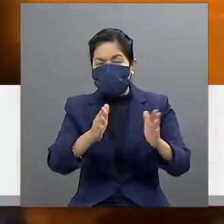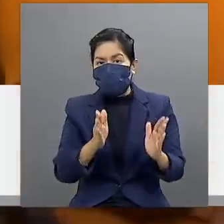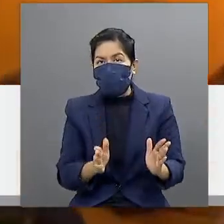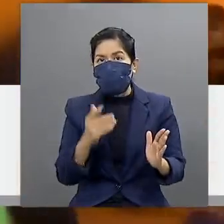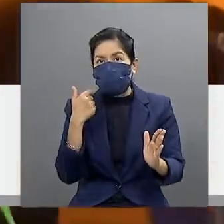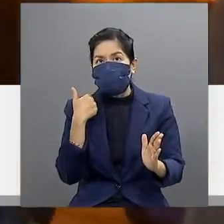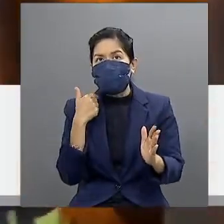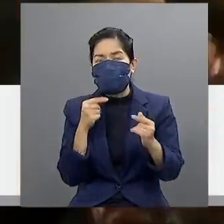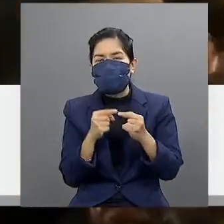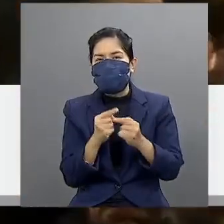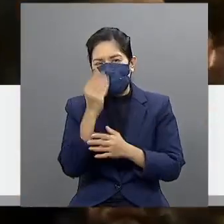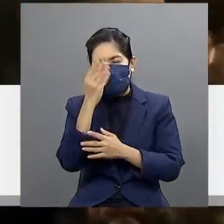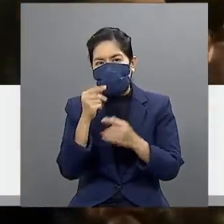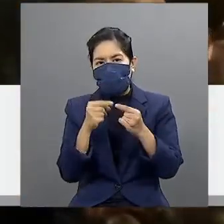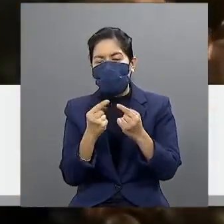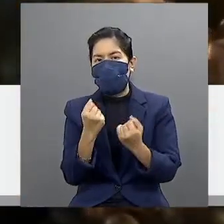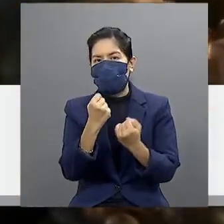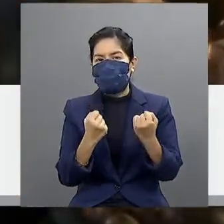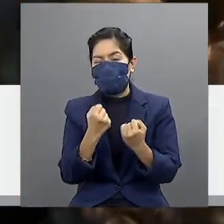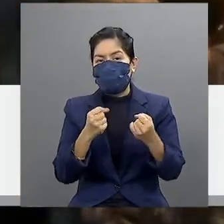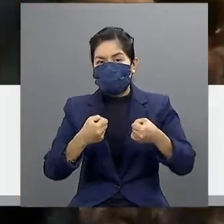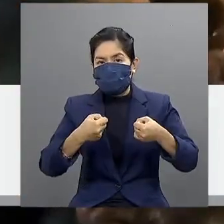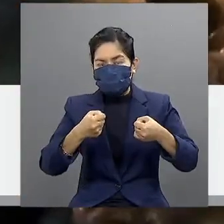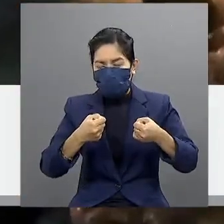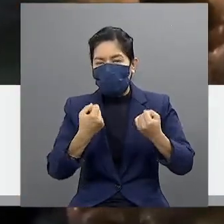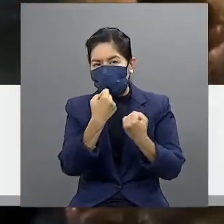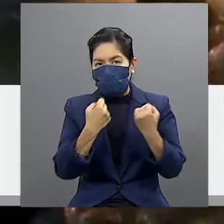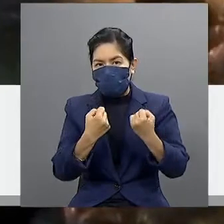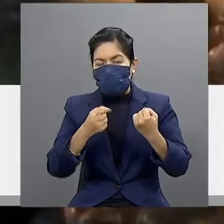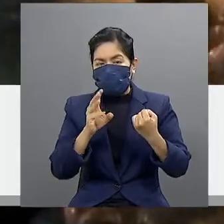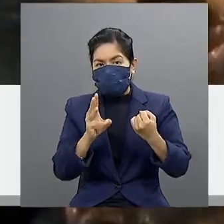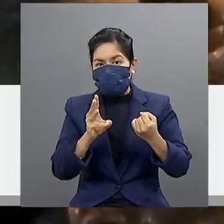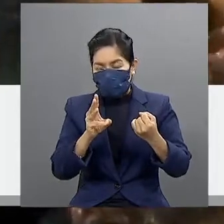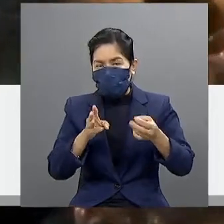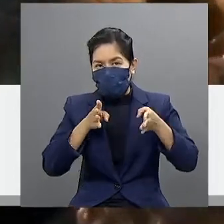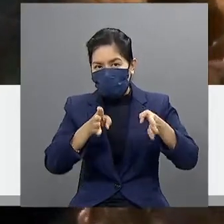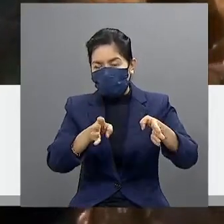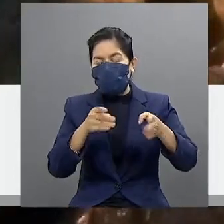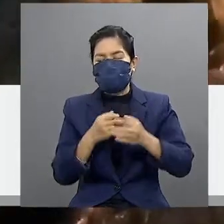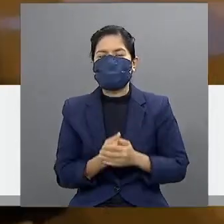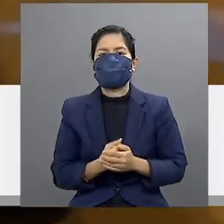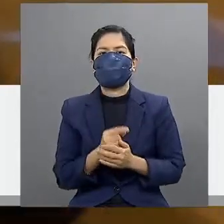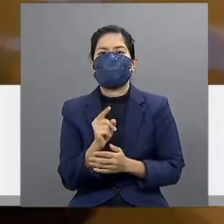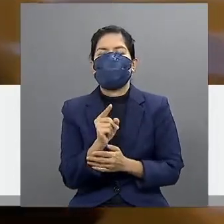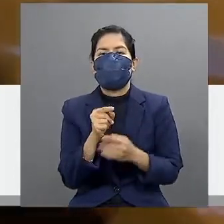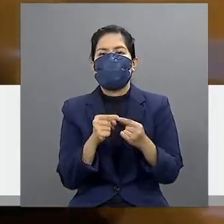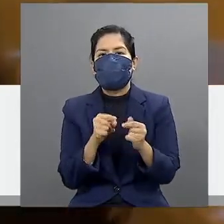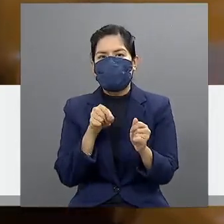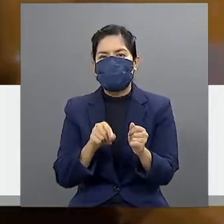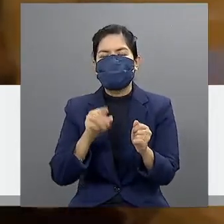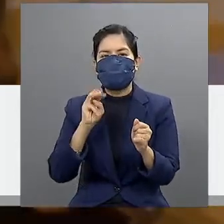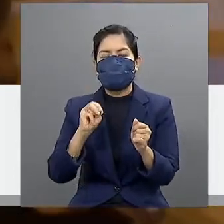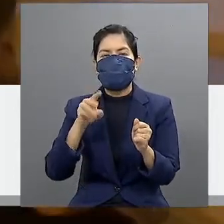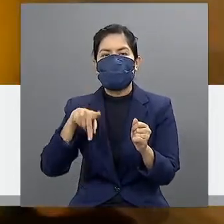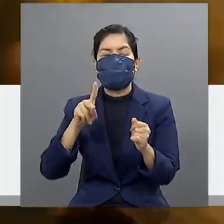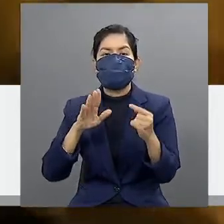ณหลังรถยนต์บรรทุก6ล้อขับผ่านจุดตรวจความมั่นคงด้านห้วยหินฝนตำบลแม่ป่าอำเภอแม่สอดจังหวัดตากค่ะแต่ปรากฏว่าเ